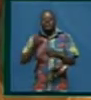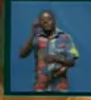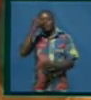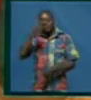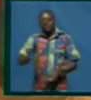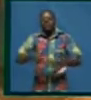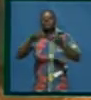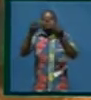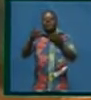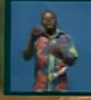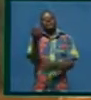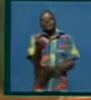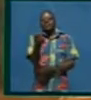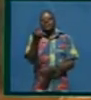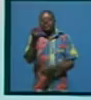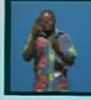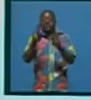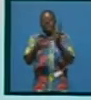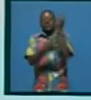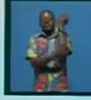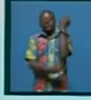vivres aux personnes vulnérables.